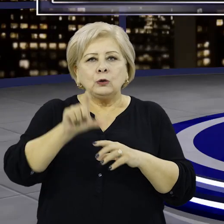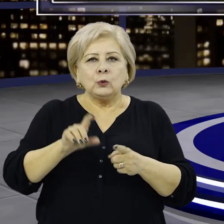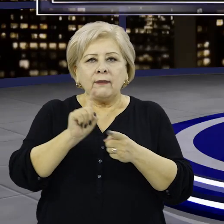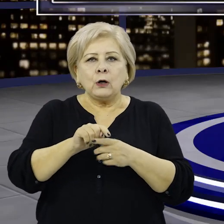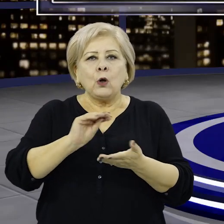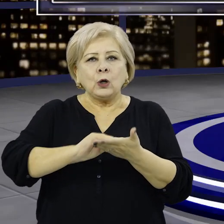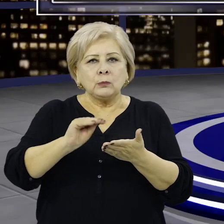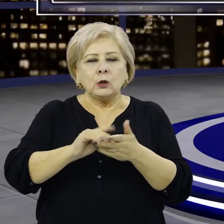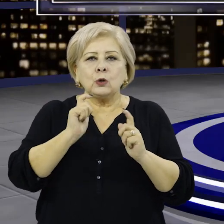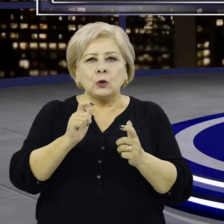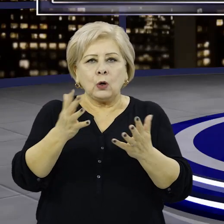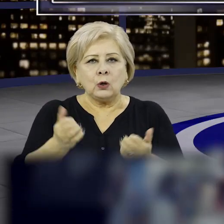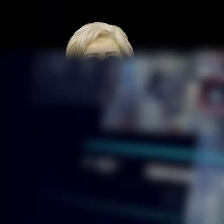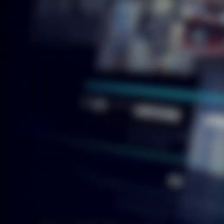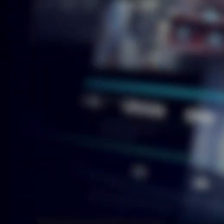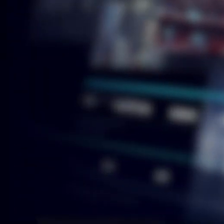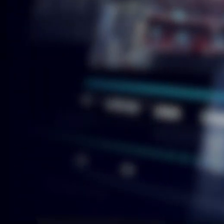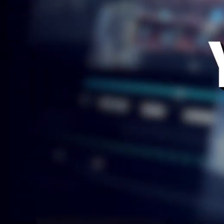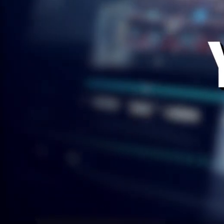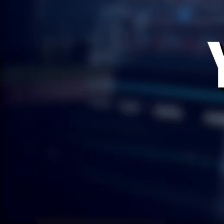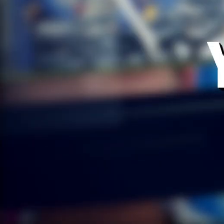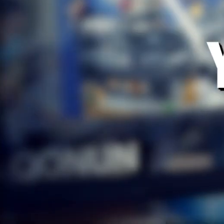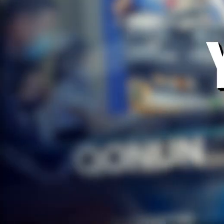yozma ravishda rozilik olinishi kerak.